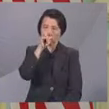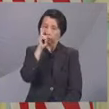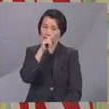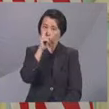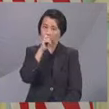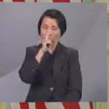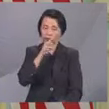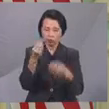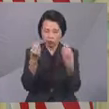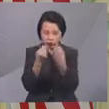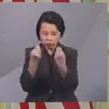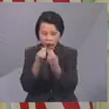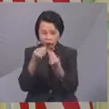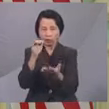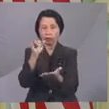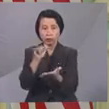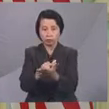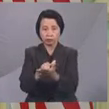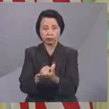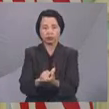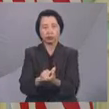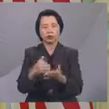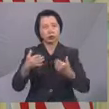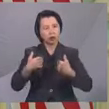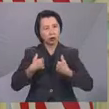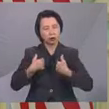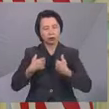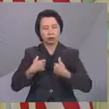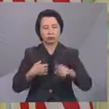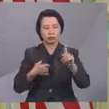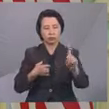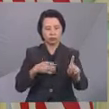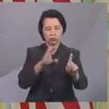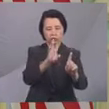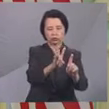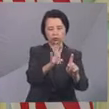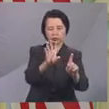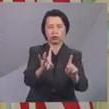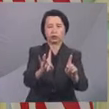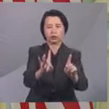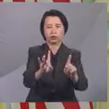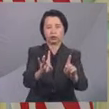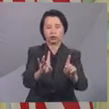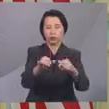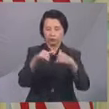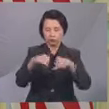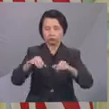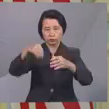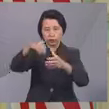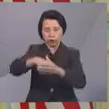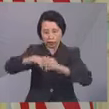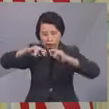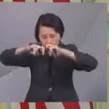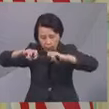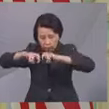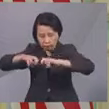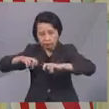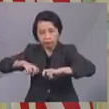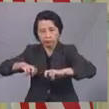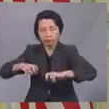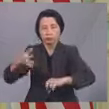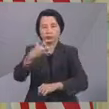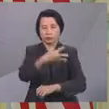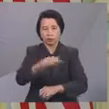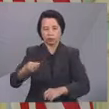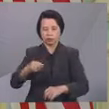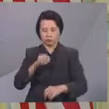Daripada jumlah tersebut, sebanyak 178 masih dalam siasatan